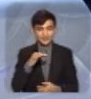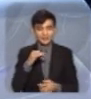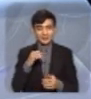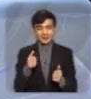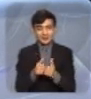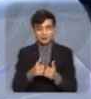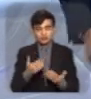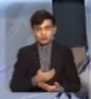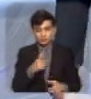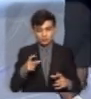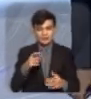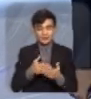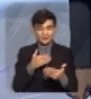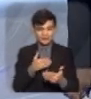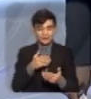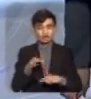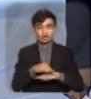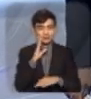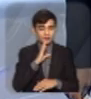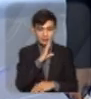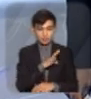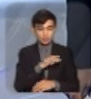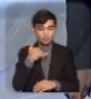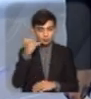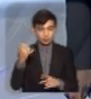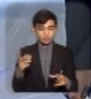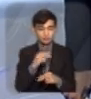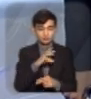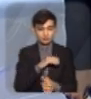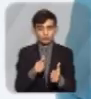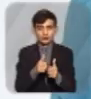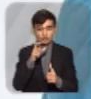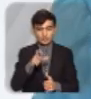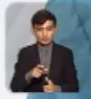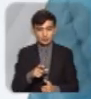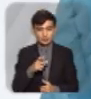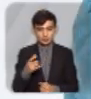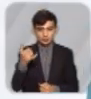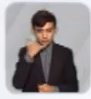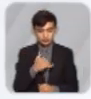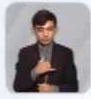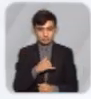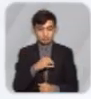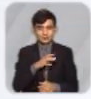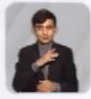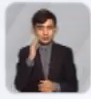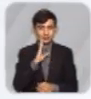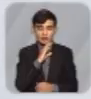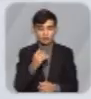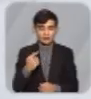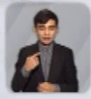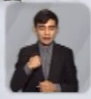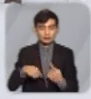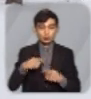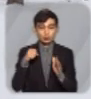перед смертью жена предпринимателя успела позвонить соседке. Она успела позвонить Лене, что нас